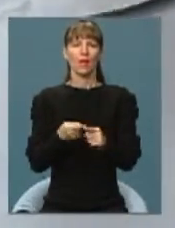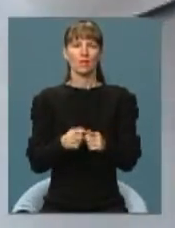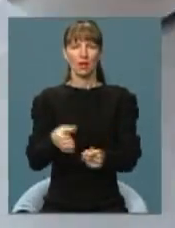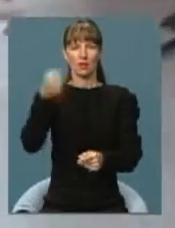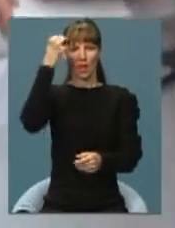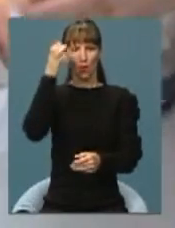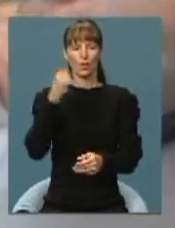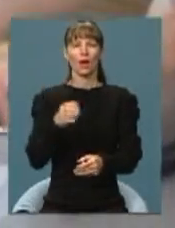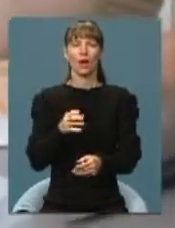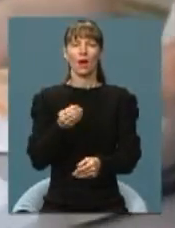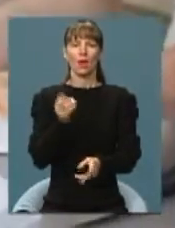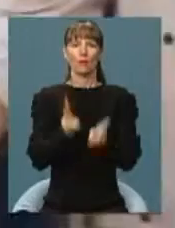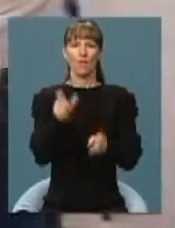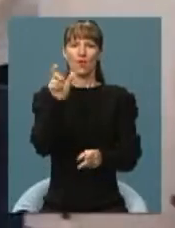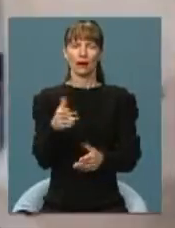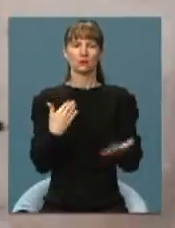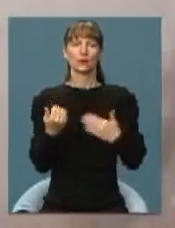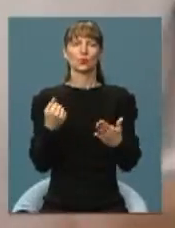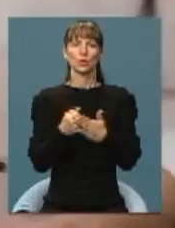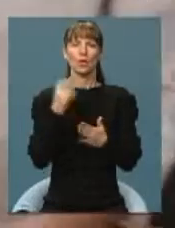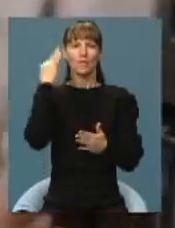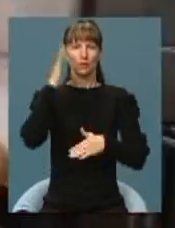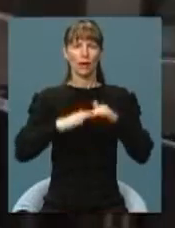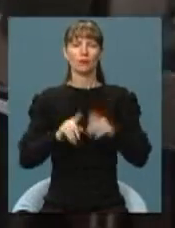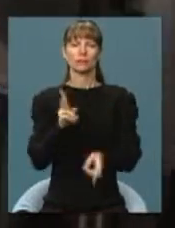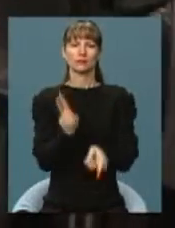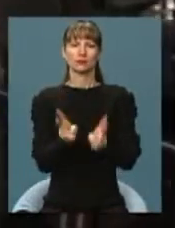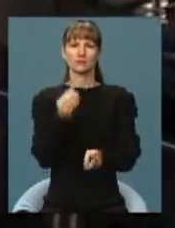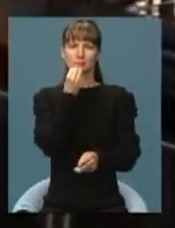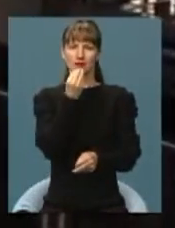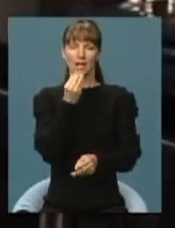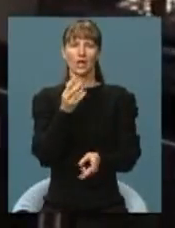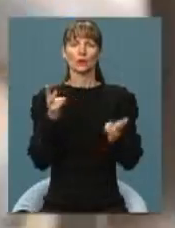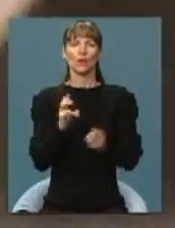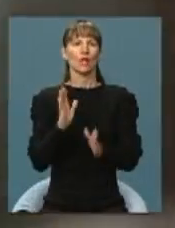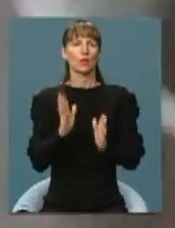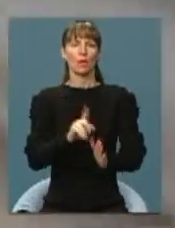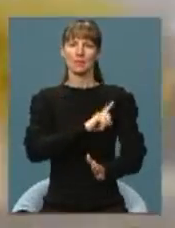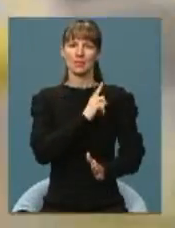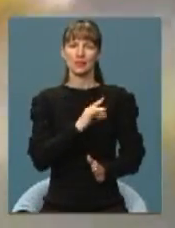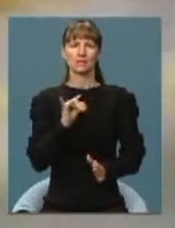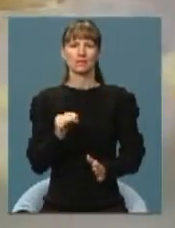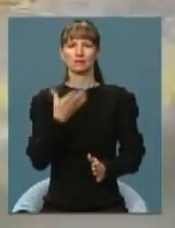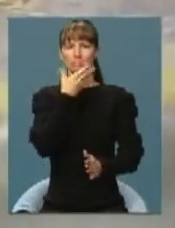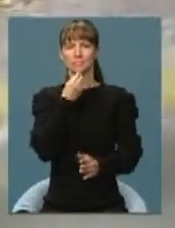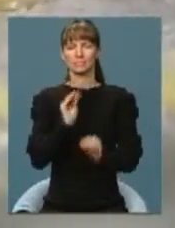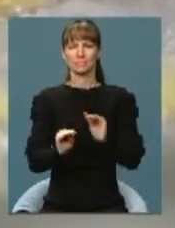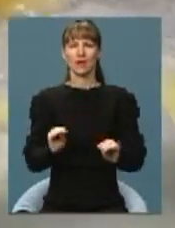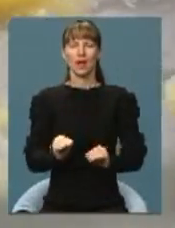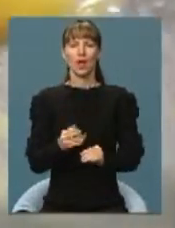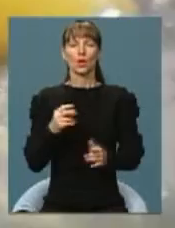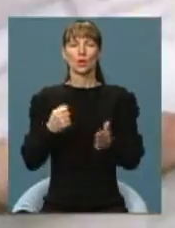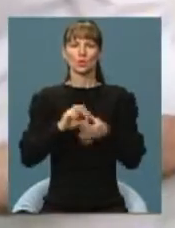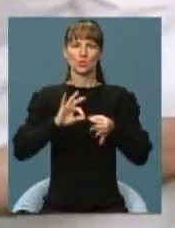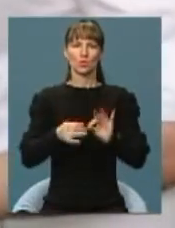наука. Поварів відносять до творчої професії, оскільки приготувати страву варто не лише майстерно, а й оригінально. До складнощів